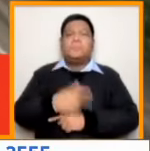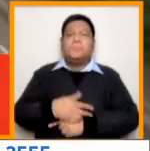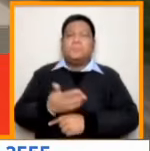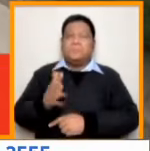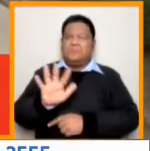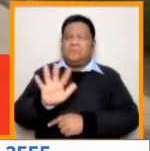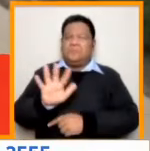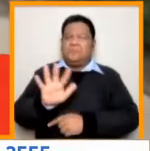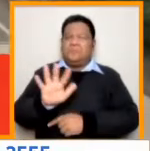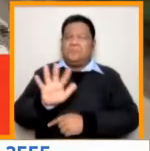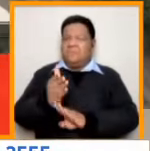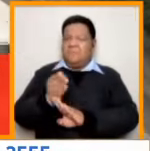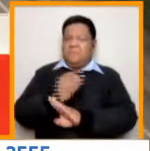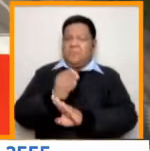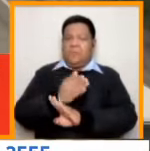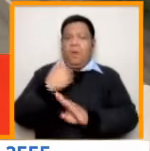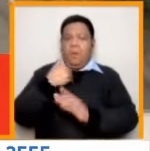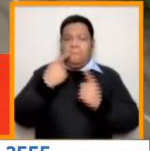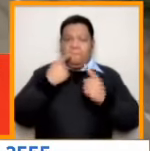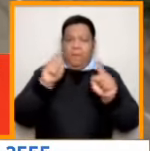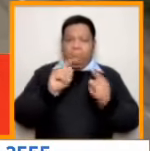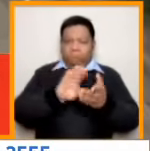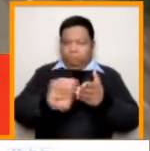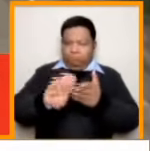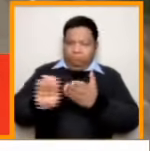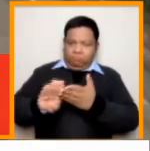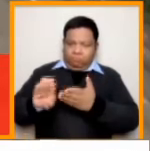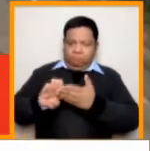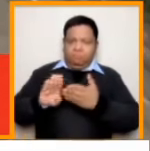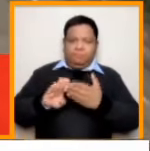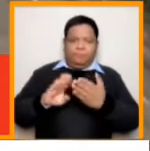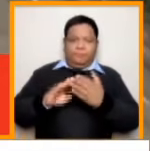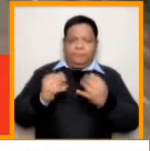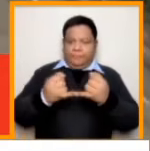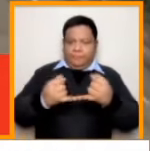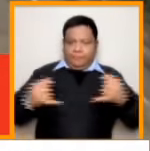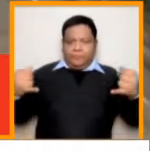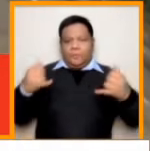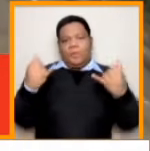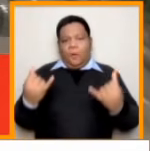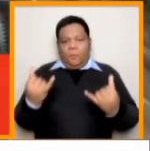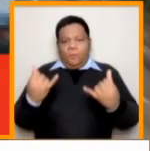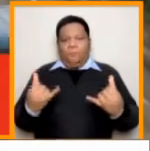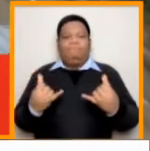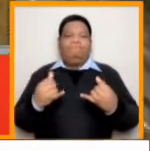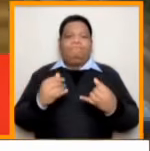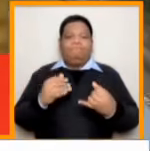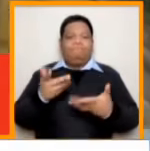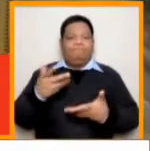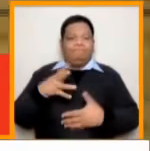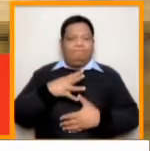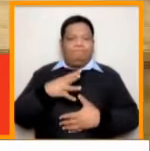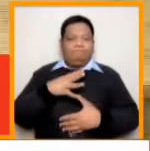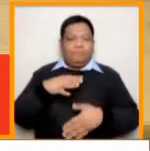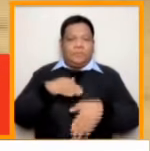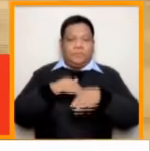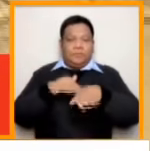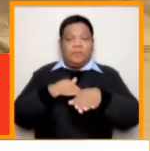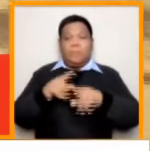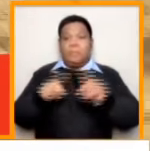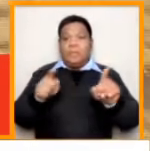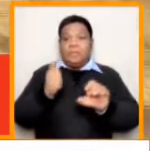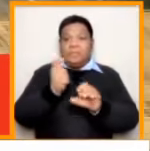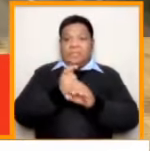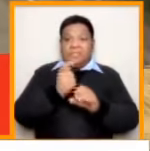yung mga communication cable na humambalang sa kalsada kaya umusad yung traffic. Pero naipon naman yung mga truck kaya napakahaba po